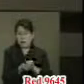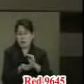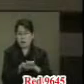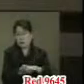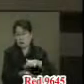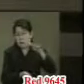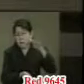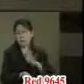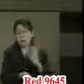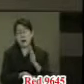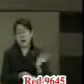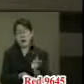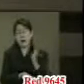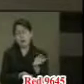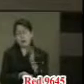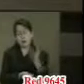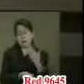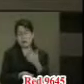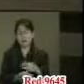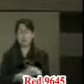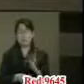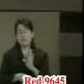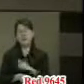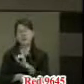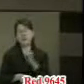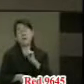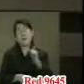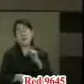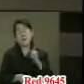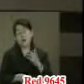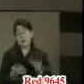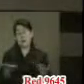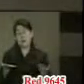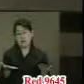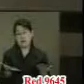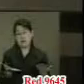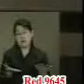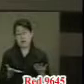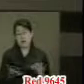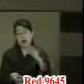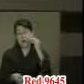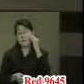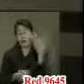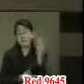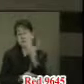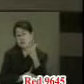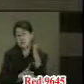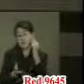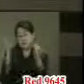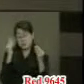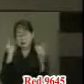ให้มันเลยไปจนทั้งคนฟังแต่รายๆแล้วไอ้ที่กล่าวหากันไว้นั้นคนที่บ้านนะครับเขาฟัง